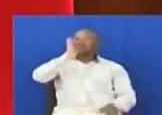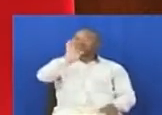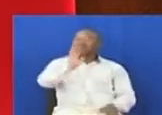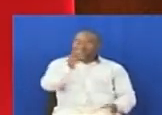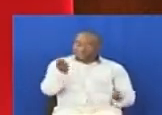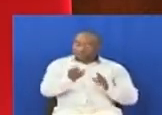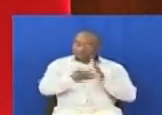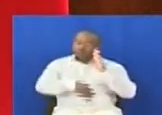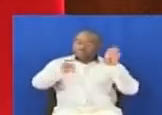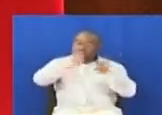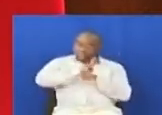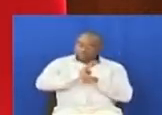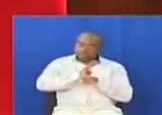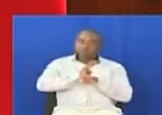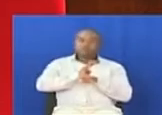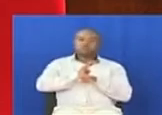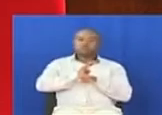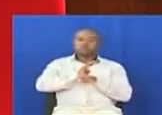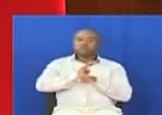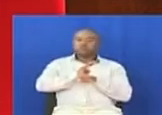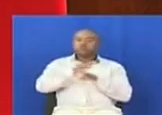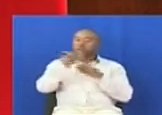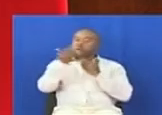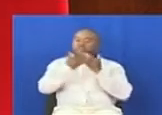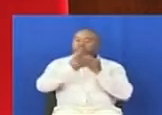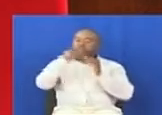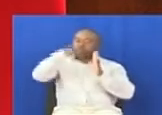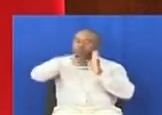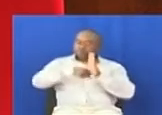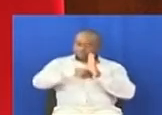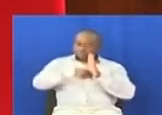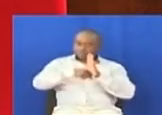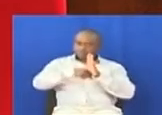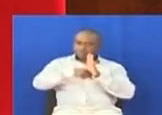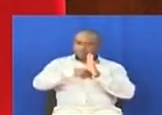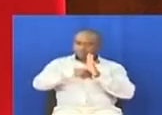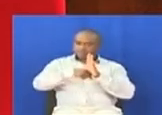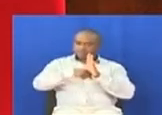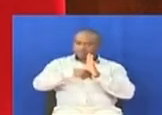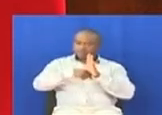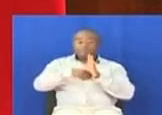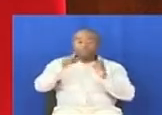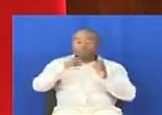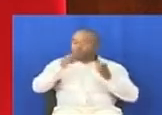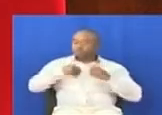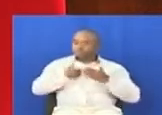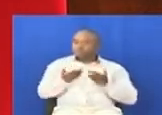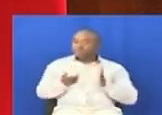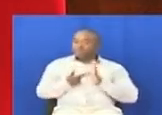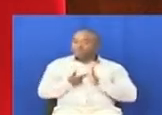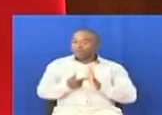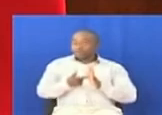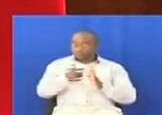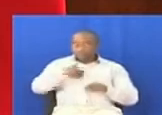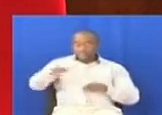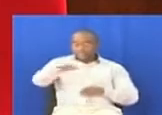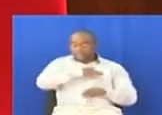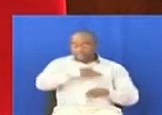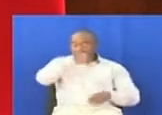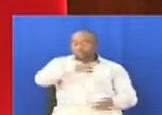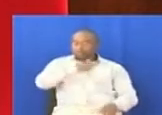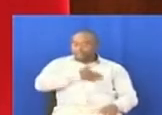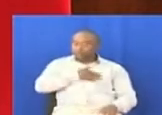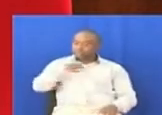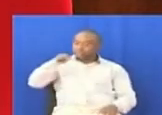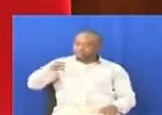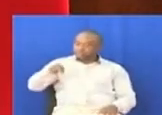mwenyekiti wa SADC awaeleze. Na mimi sina shaka kwa sababu kwa jimbo kama la kwangu la Mchinga sijawahi